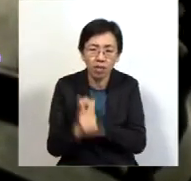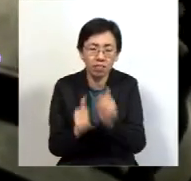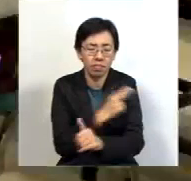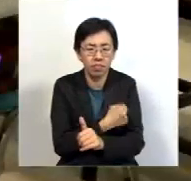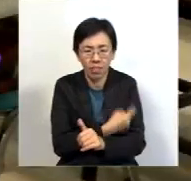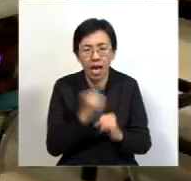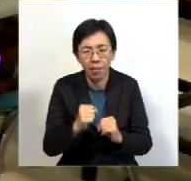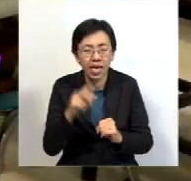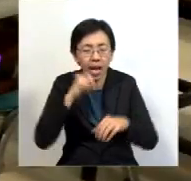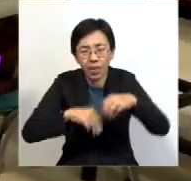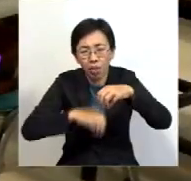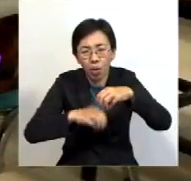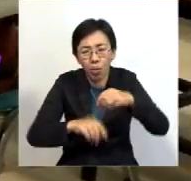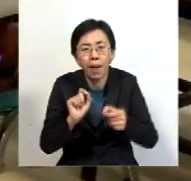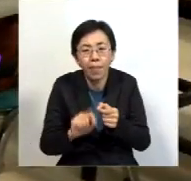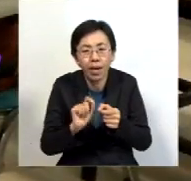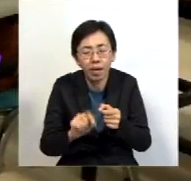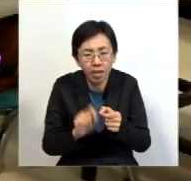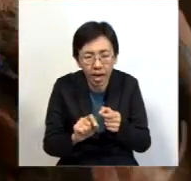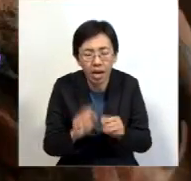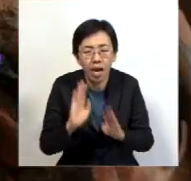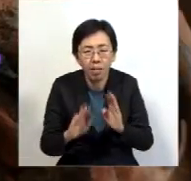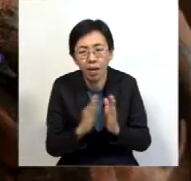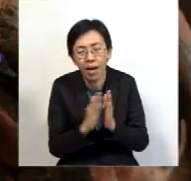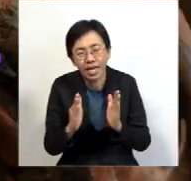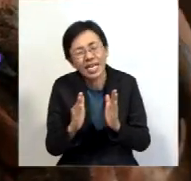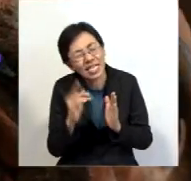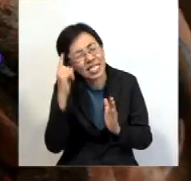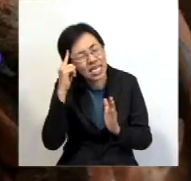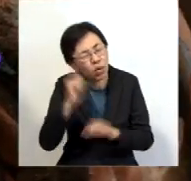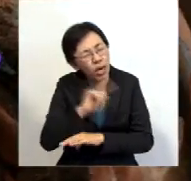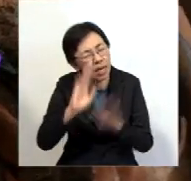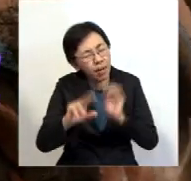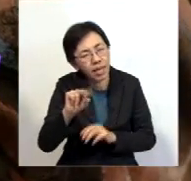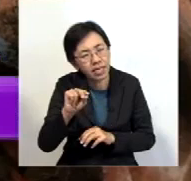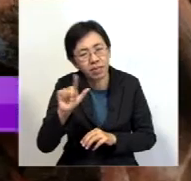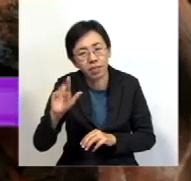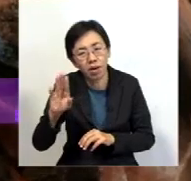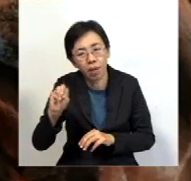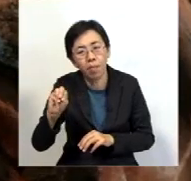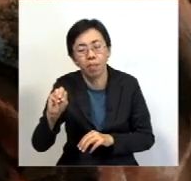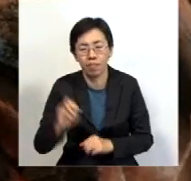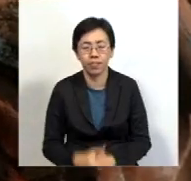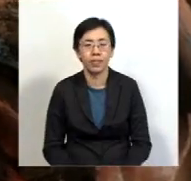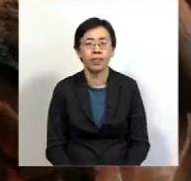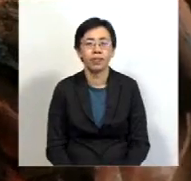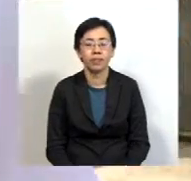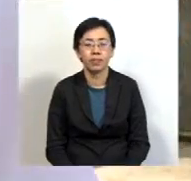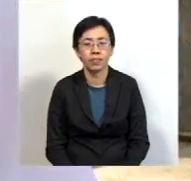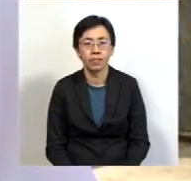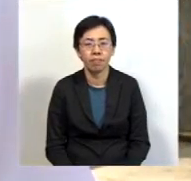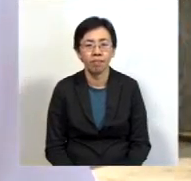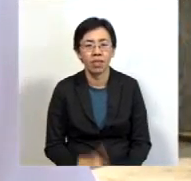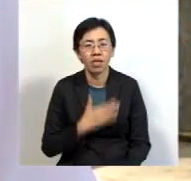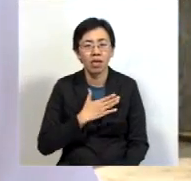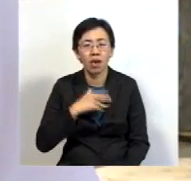พยายามใช้น้ำกันอย่างประหยัดให้อยู่ได้ประมาณ30ลูกบาศก์เมตรต่อวันค่ะ คือถ้าเราไ